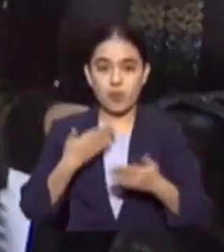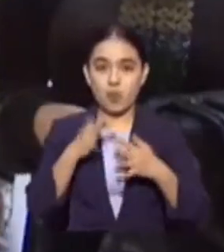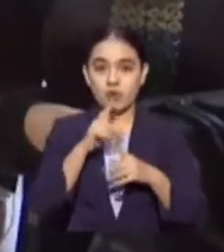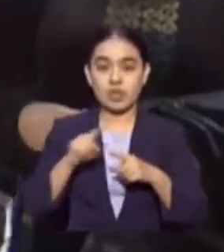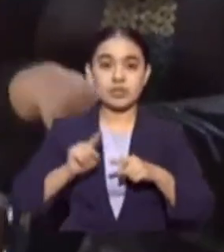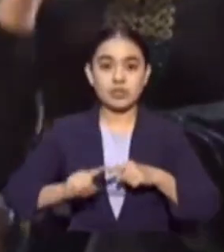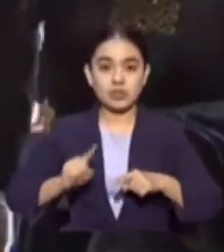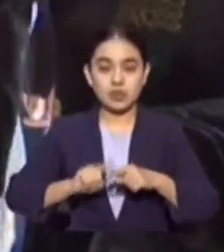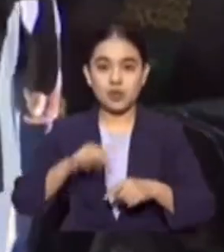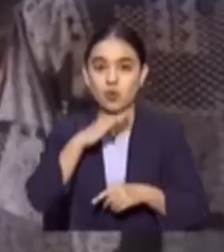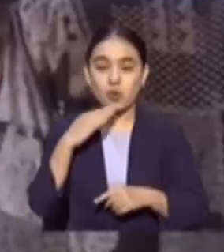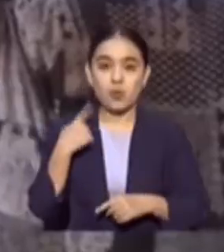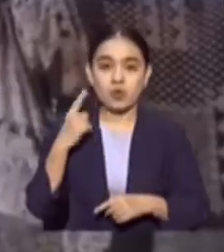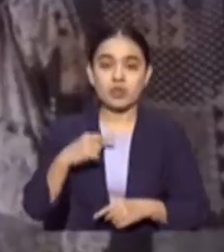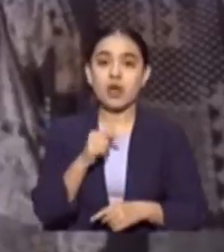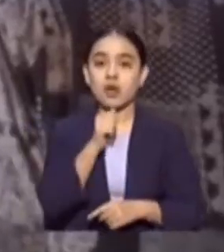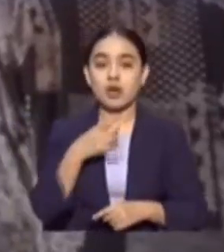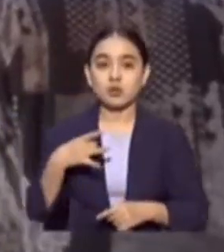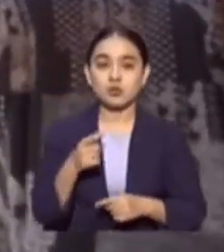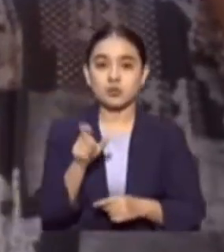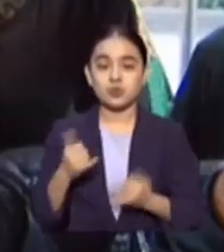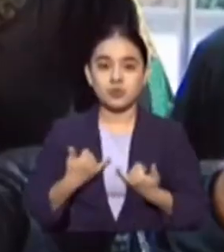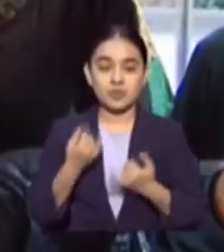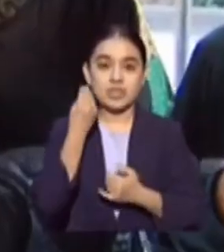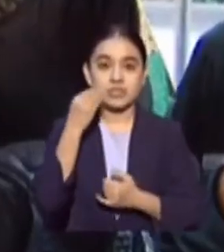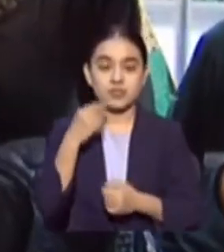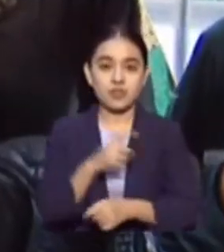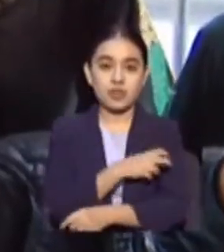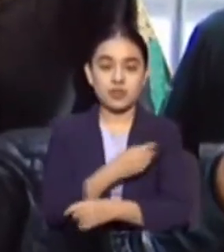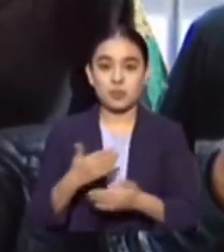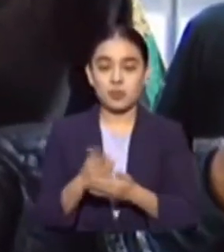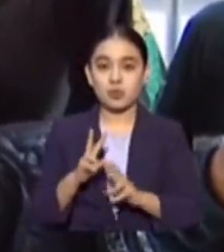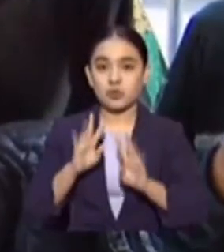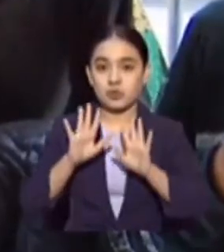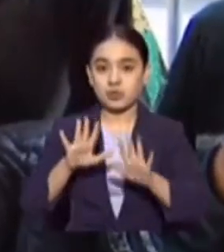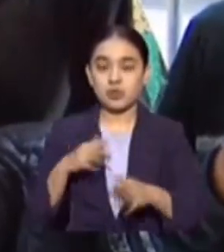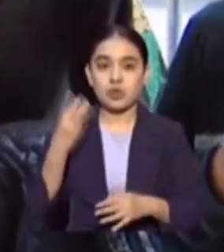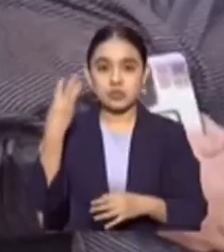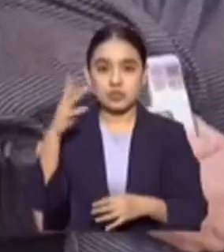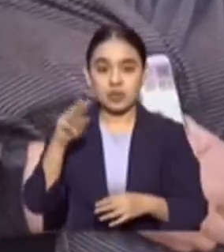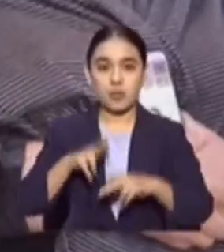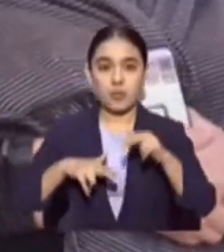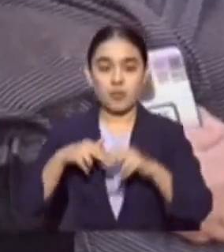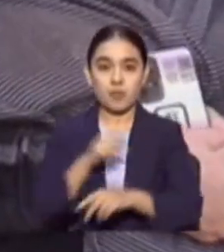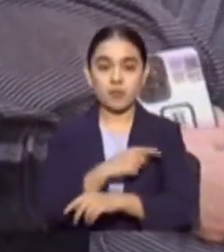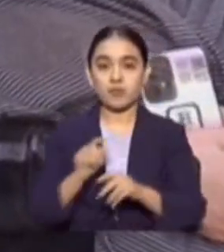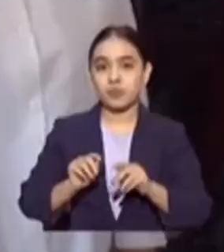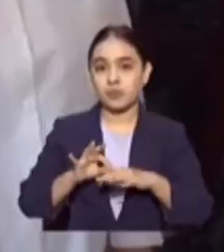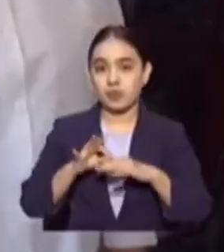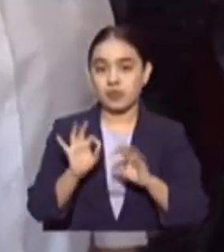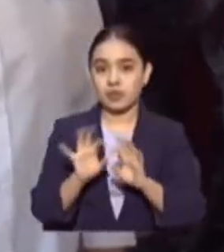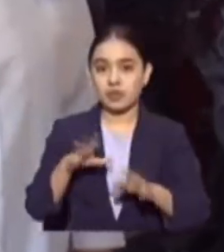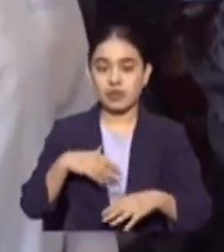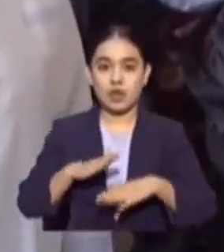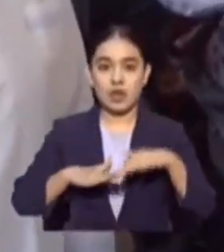chog'ida tez orada ko'p sonli Qarshi tumani ahli uchun sifatli tibbiy xizmat ko'rsatadigan zamonaviy shifoxona qurilishini aytdi. Shuningdek, tashrif